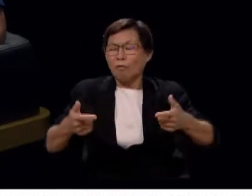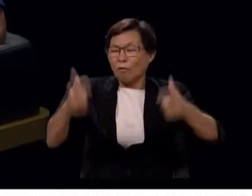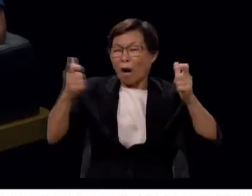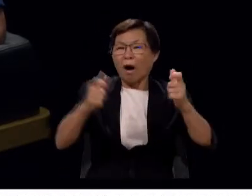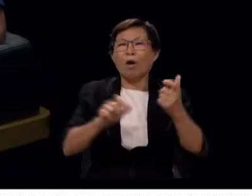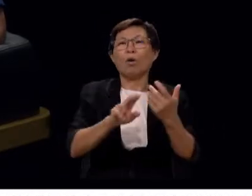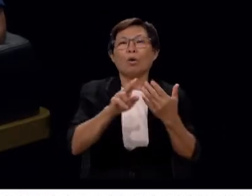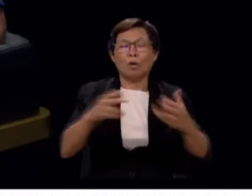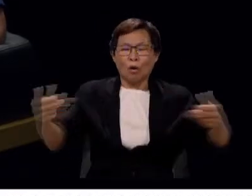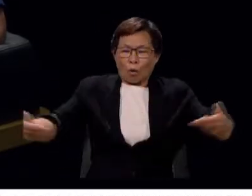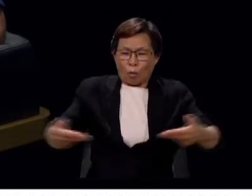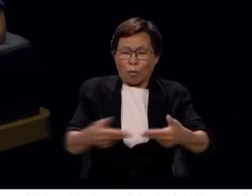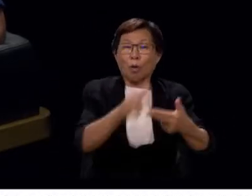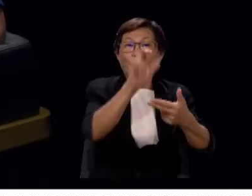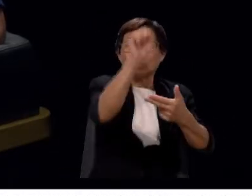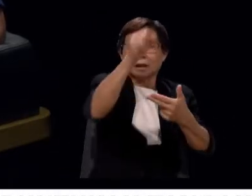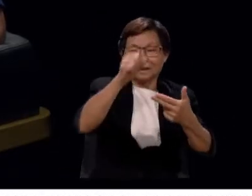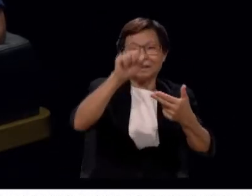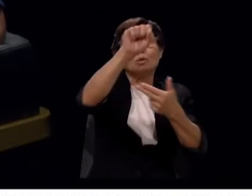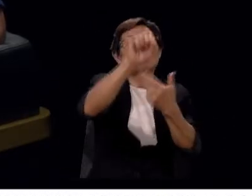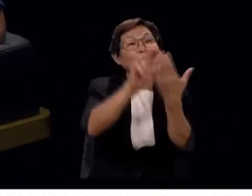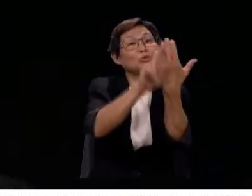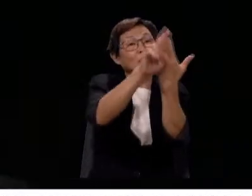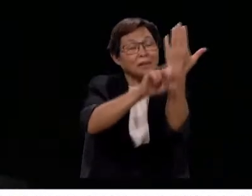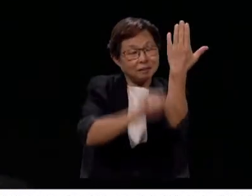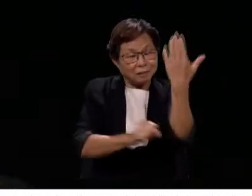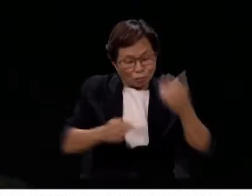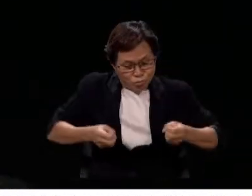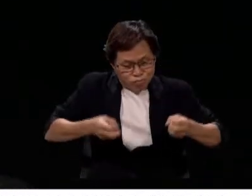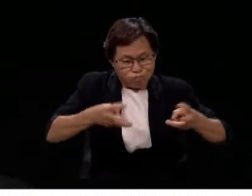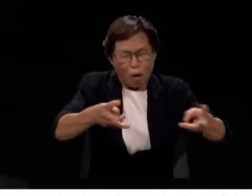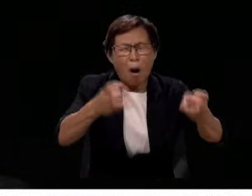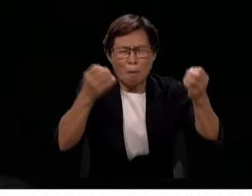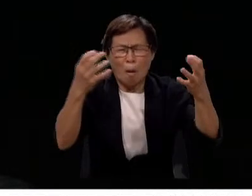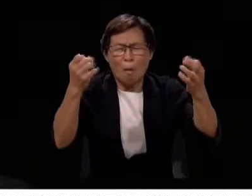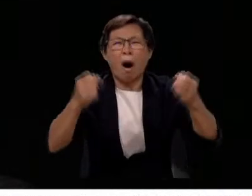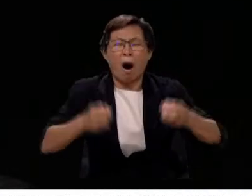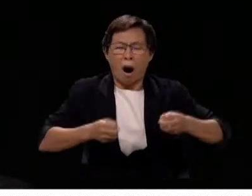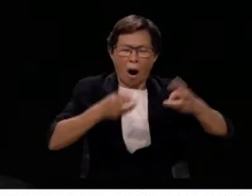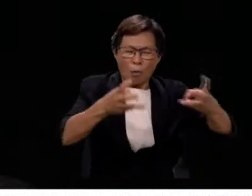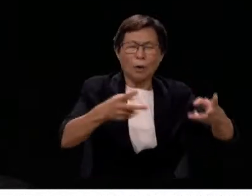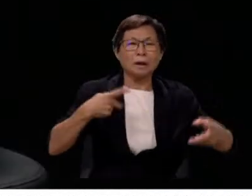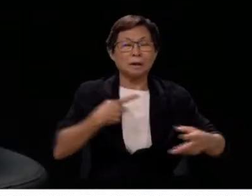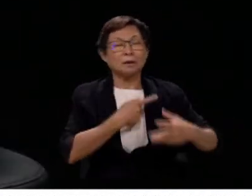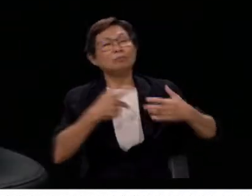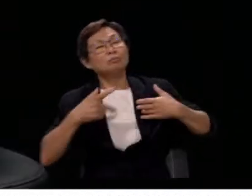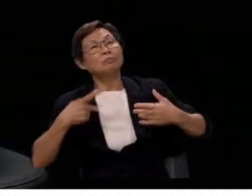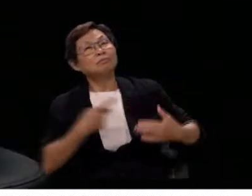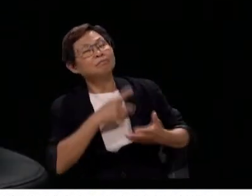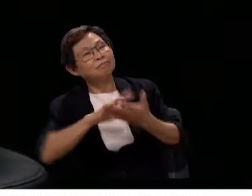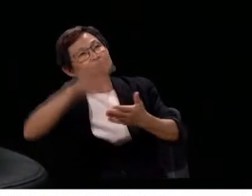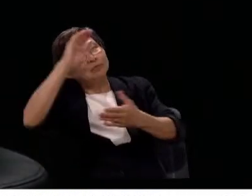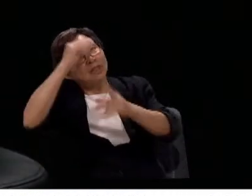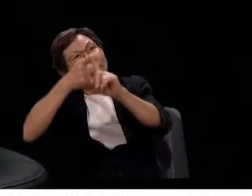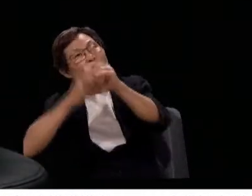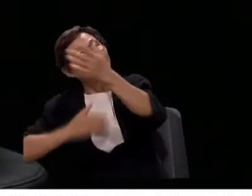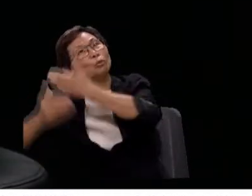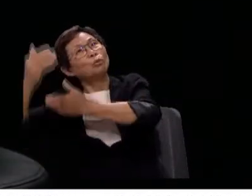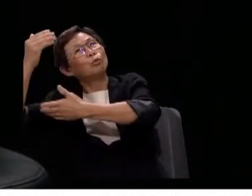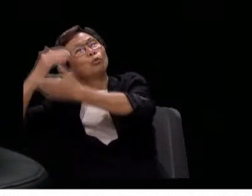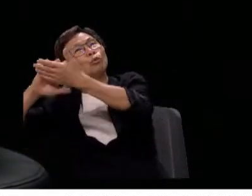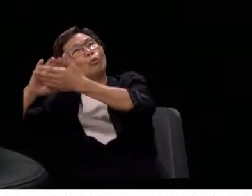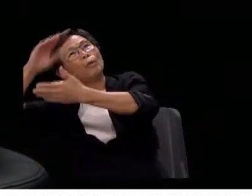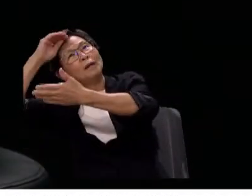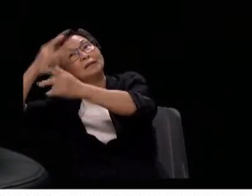Selatan dan kemudian hanyalah HWI lainnya tamu yang tidak dapat kita belajar D pedas dulu